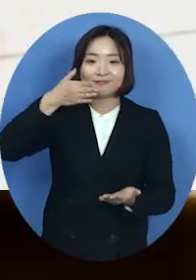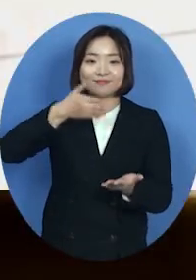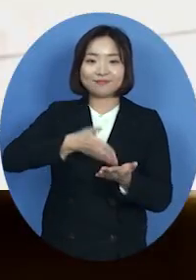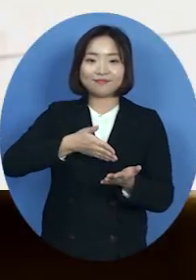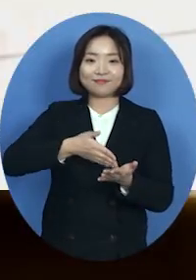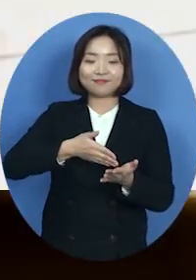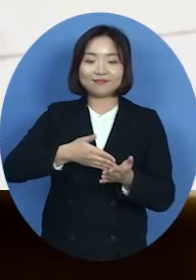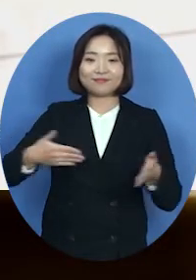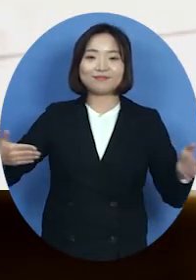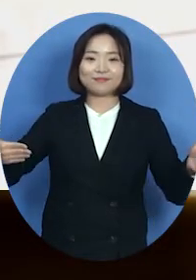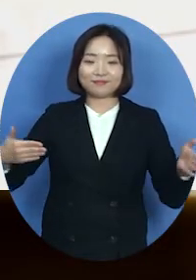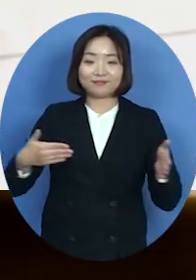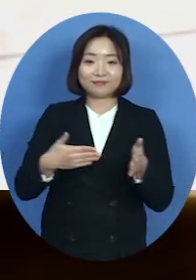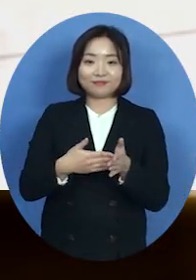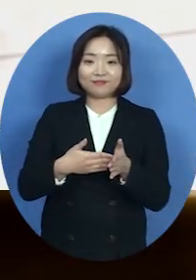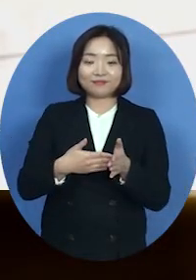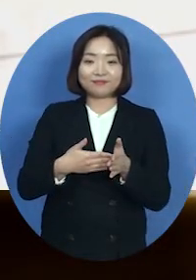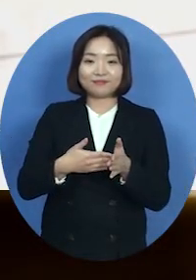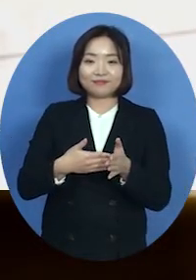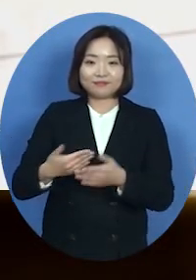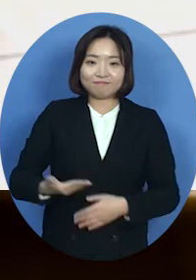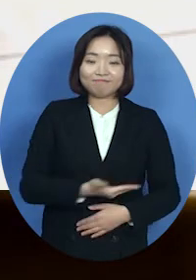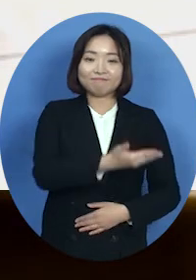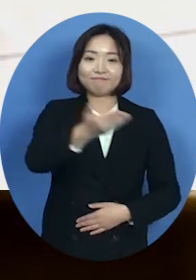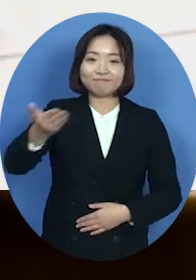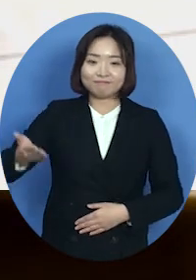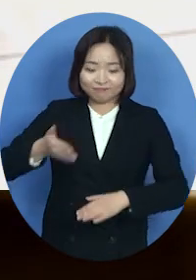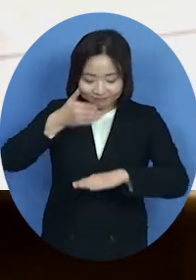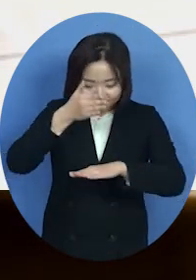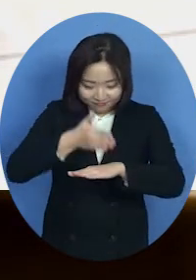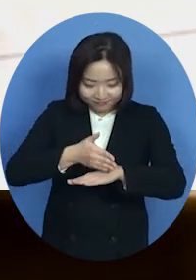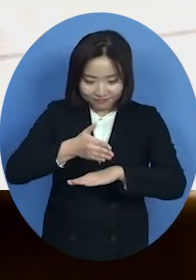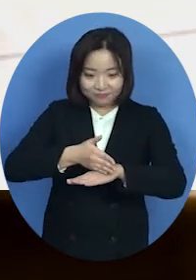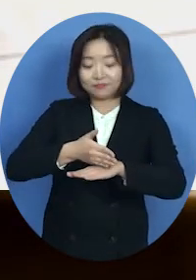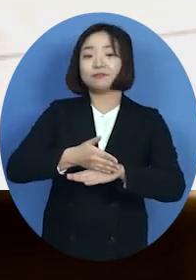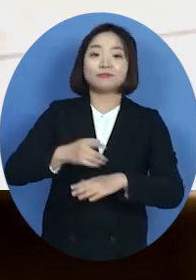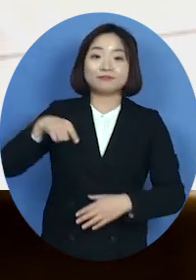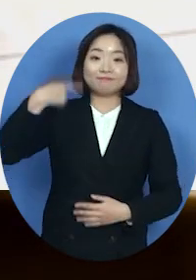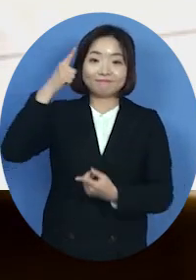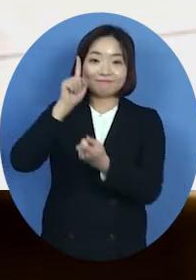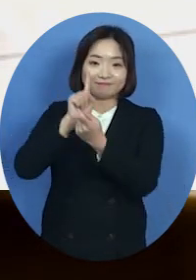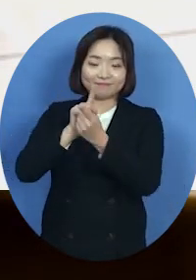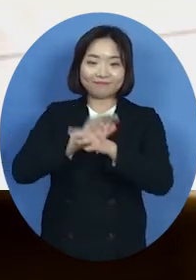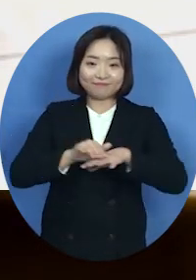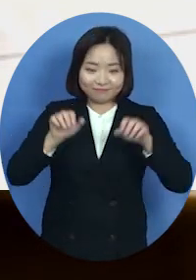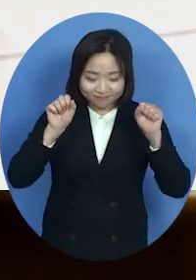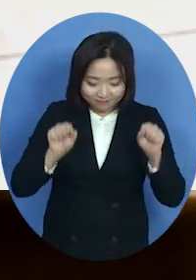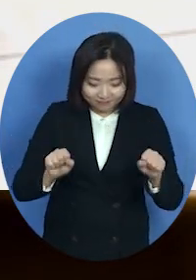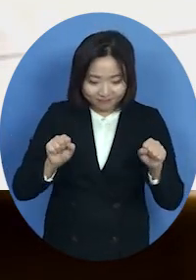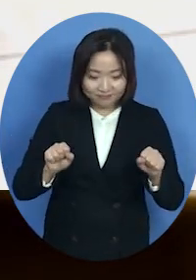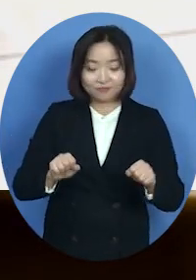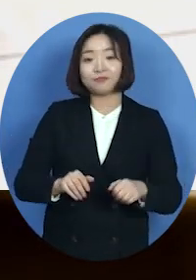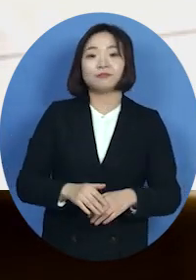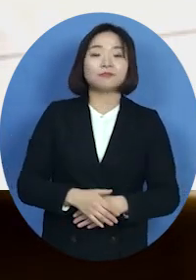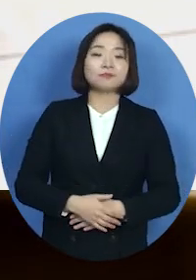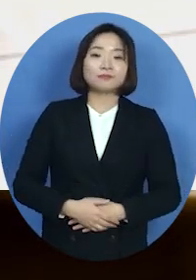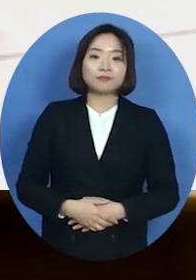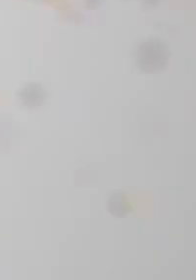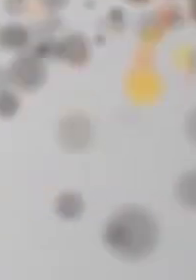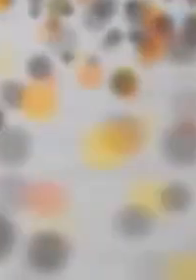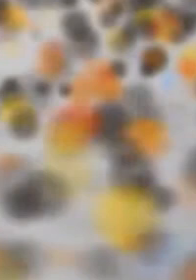아 흥미진진 공주시장 뉴수 오늘은 여기서 마치겠습니다 시청해 주신 여러분 고맙습니다 다음회 뵙겠습니다